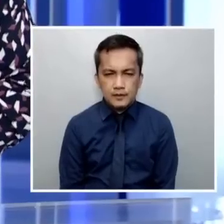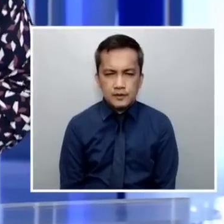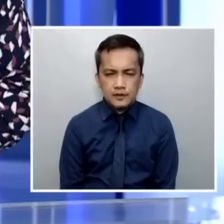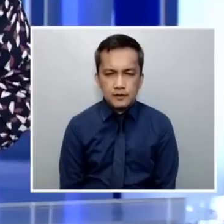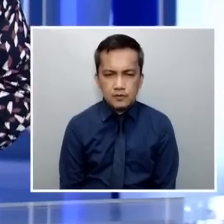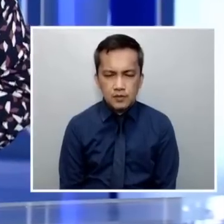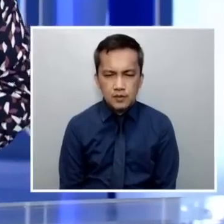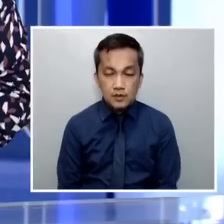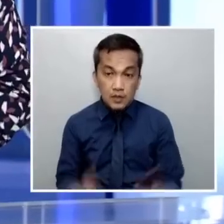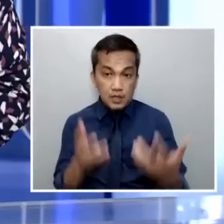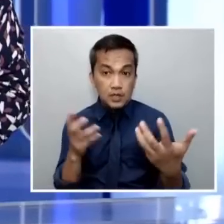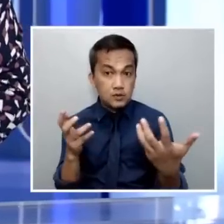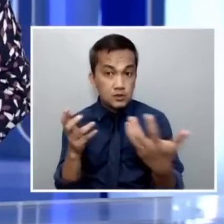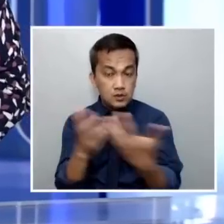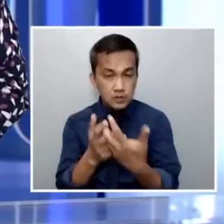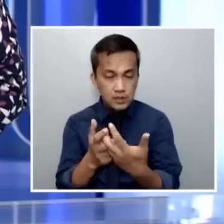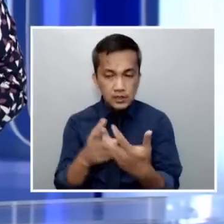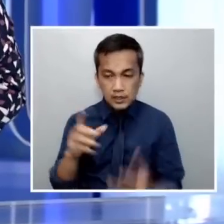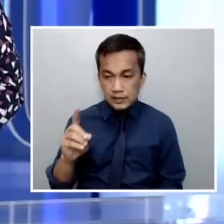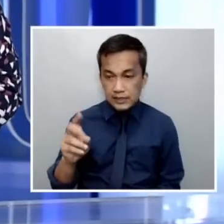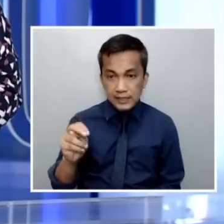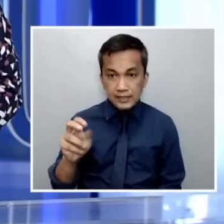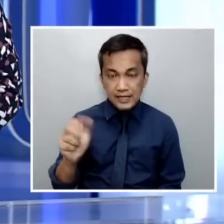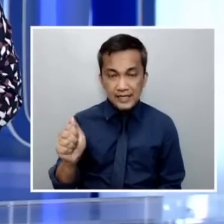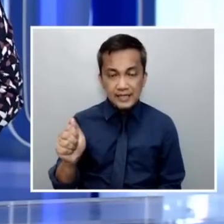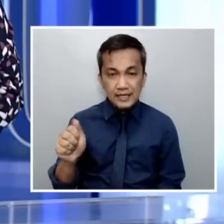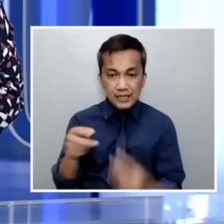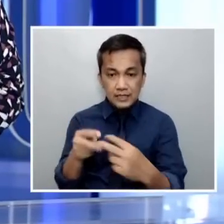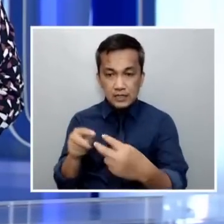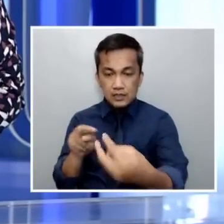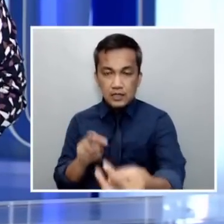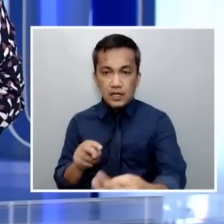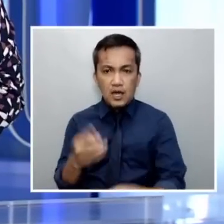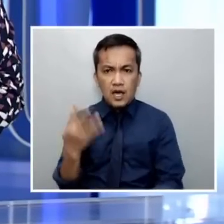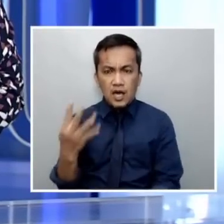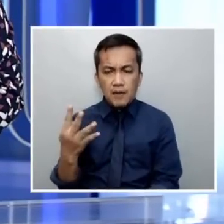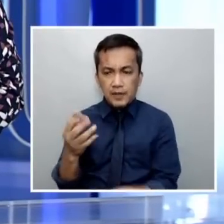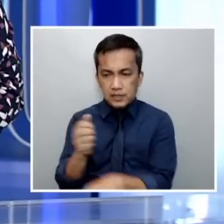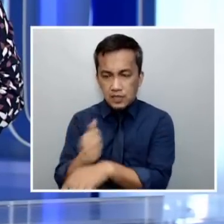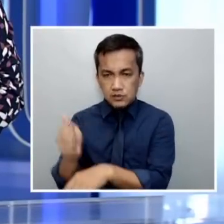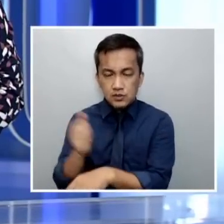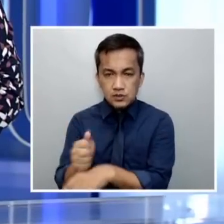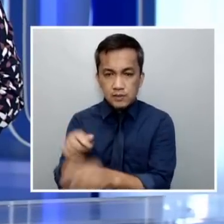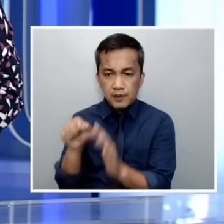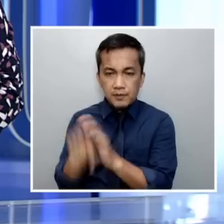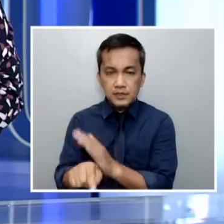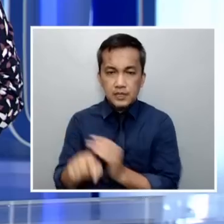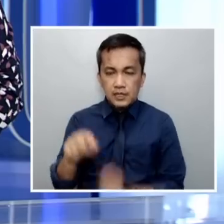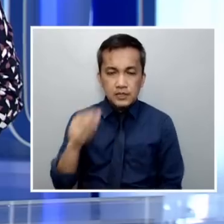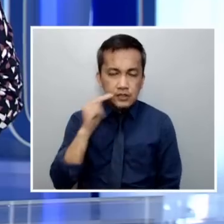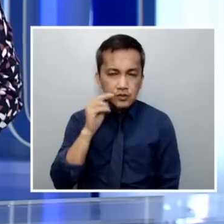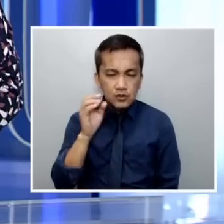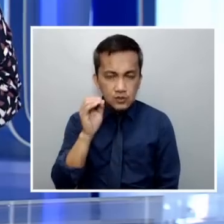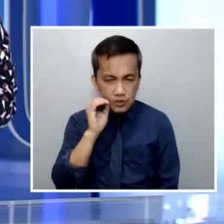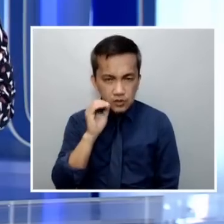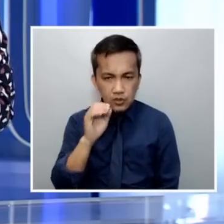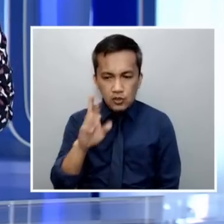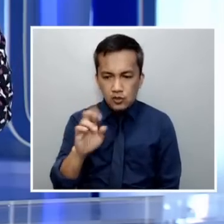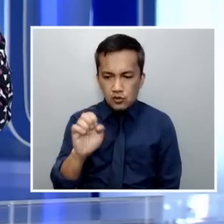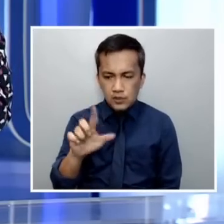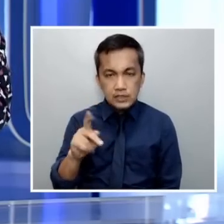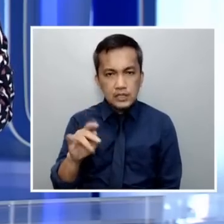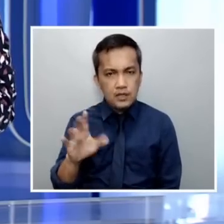Tumugma umano ang DNA ng 4 na akusado sa pagpatay kay Negros Oriental Governor Roel de Gamo sa